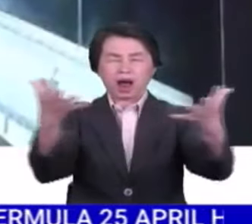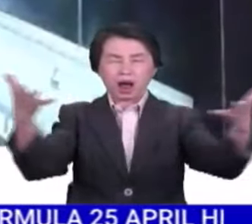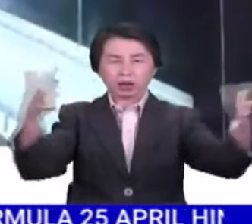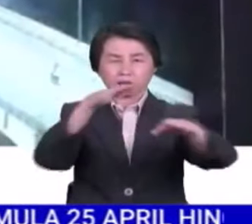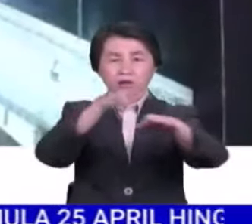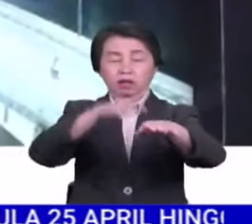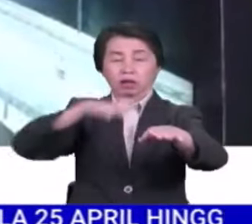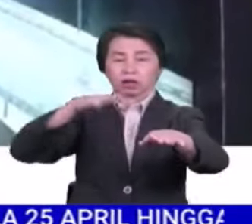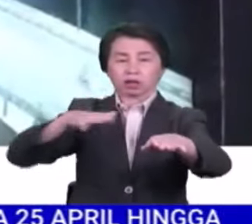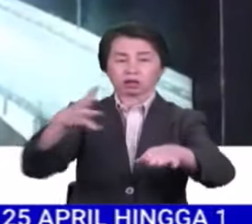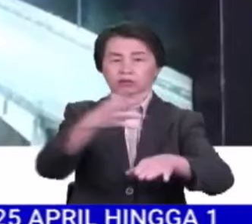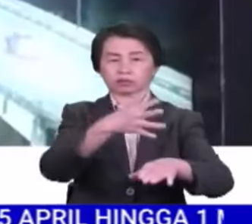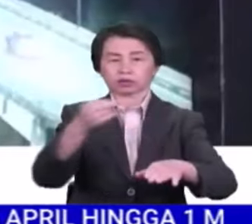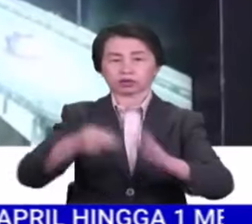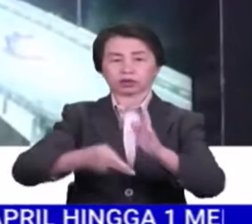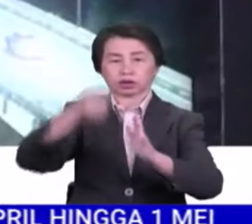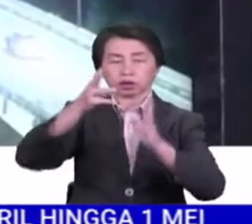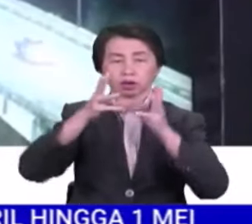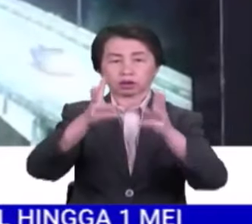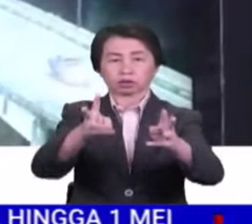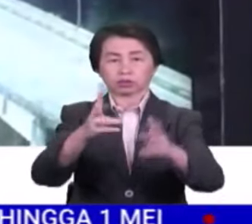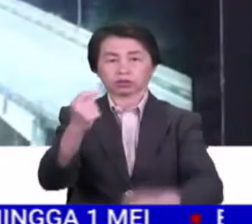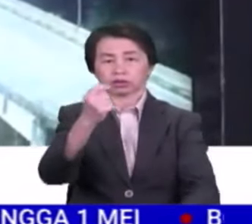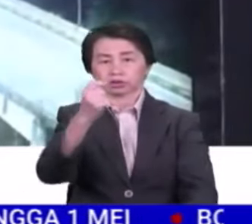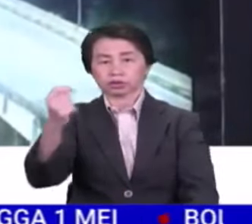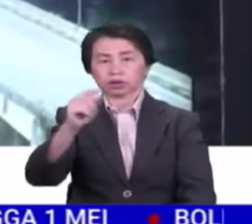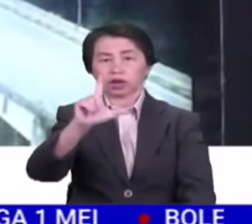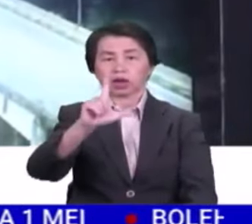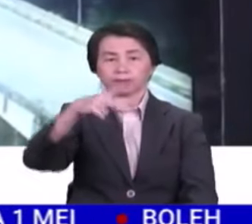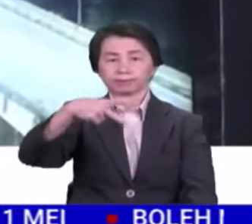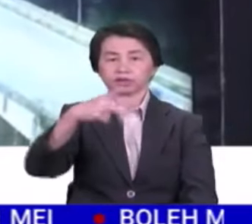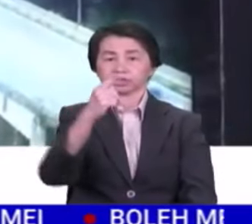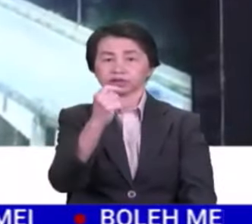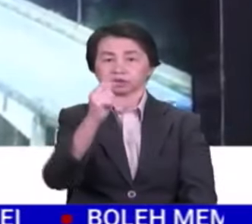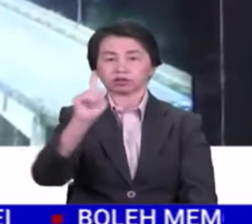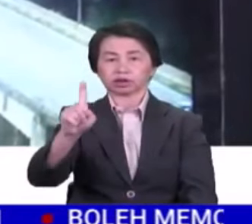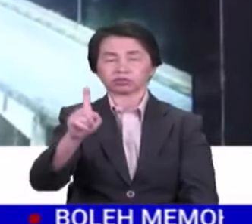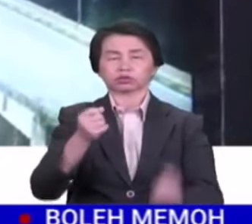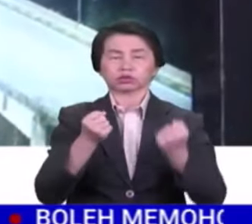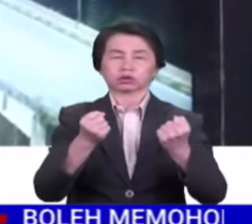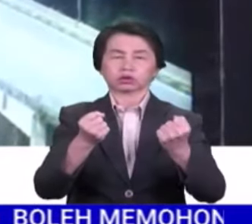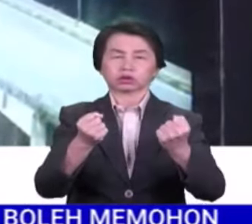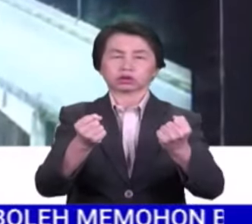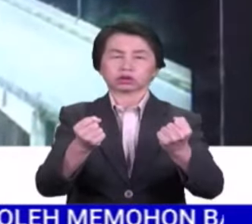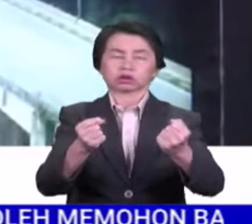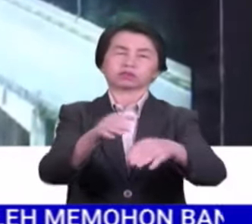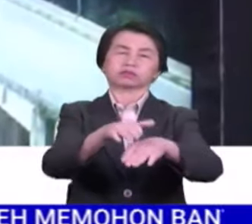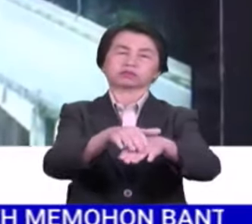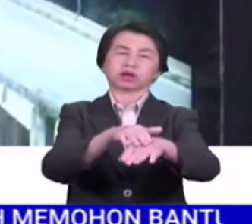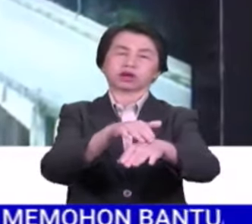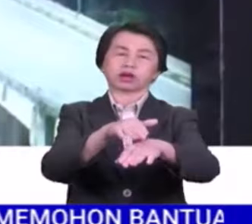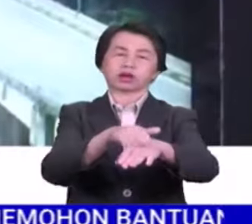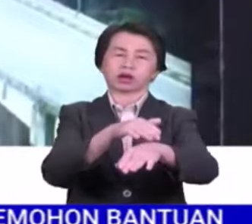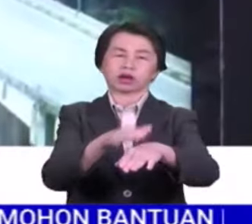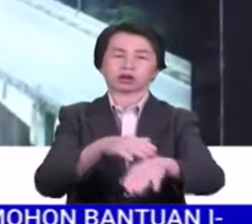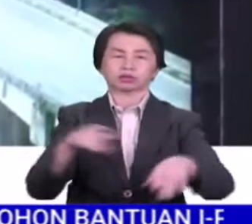dan lebuh raya pantai timur LPT 1 juga masih bergerak perlahan sama seperti yang berlaku